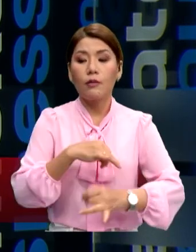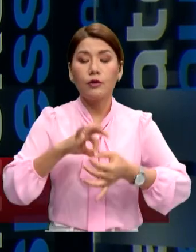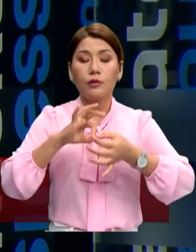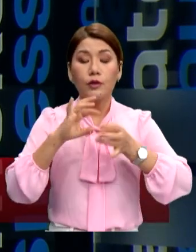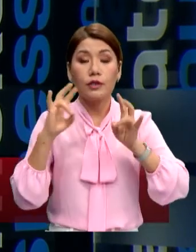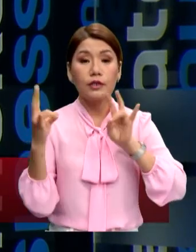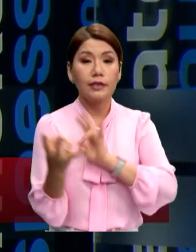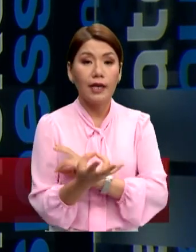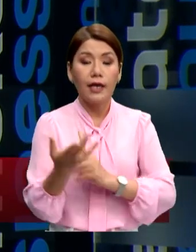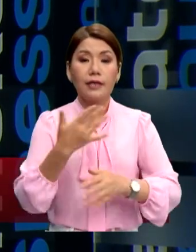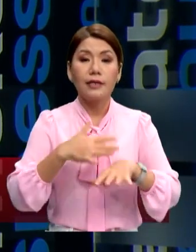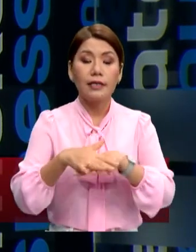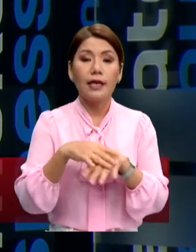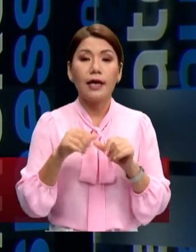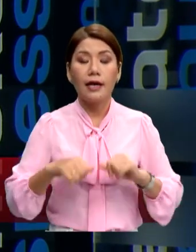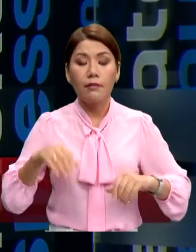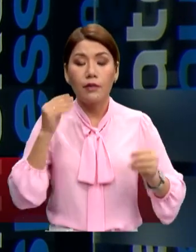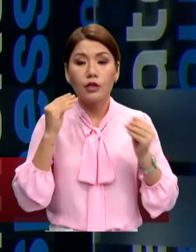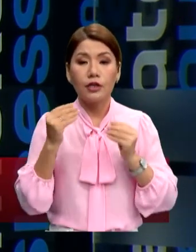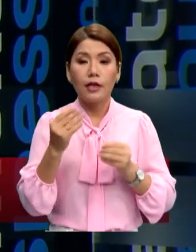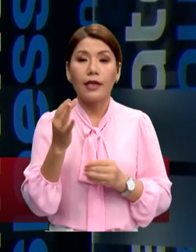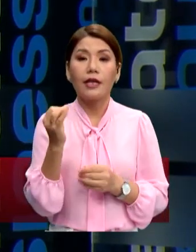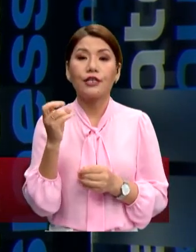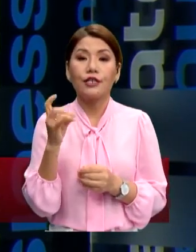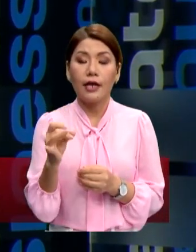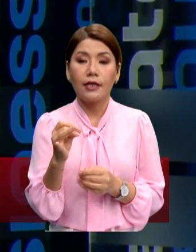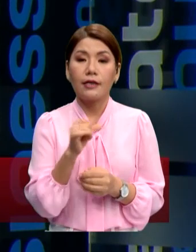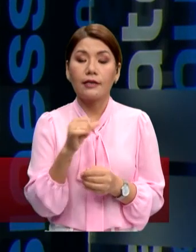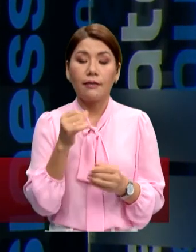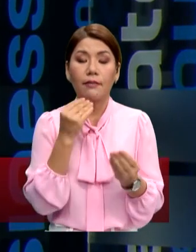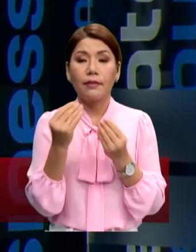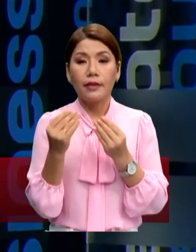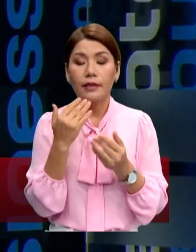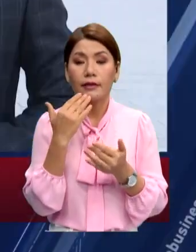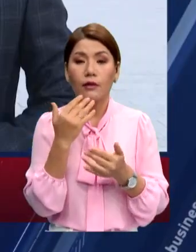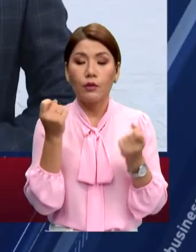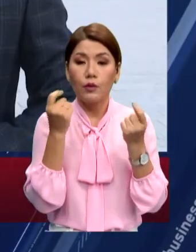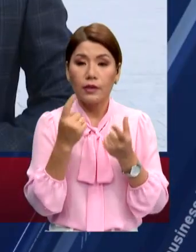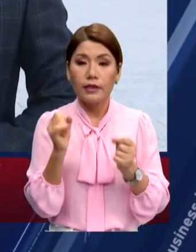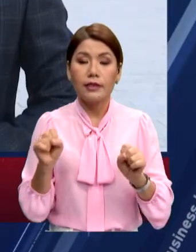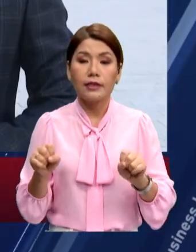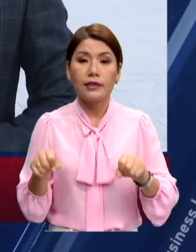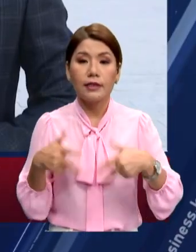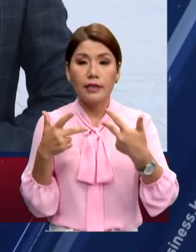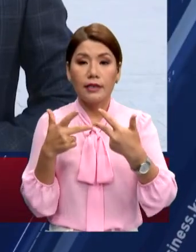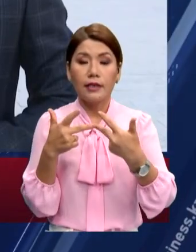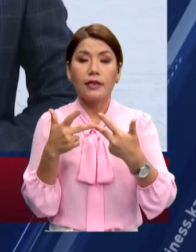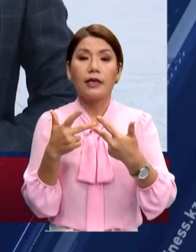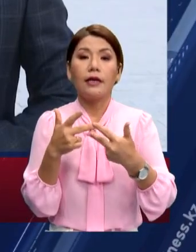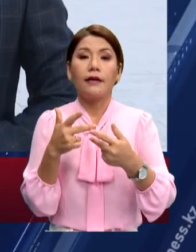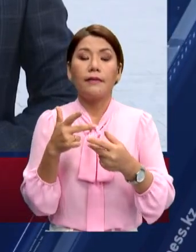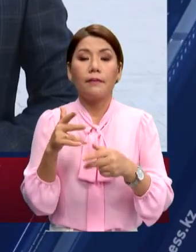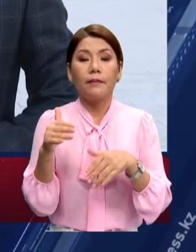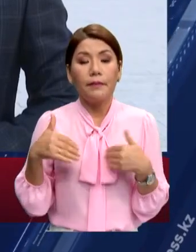среди населения, так и среди экспертов. Мой коллега Ержан Утепкалиев поговорил с некоторыми. Он сейчас с нами на связи.